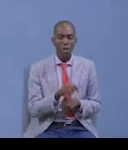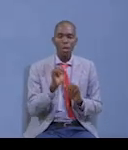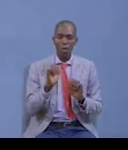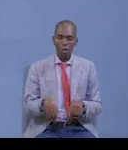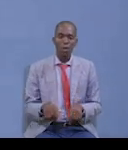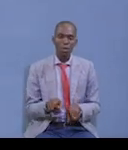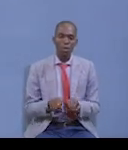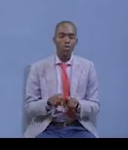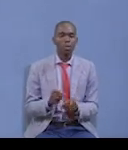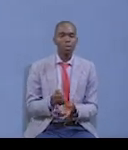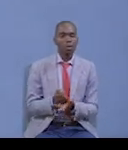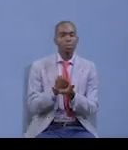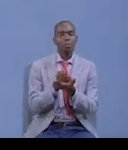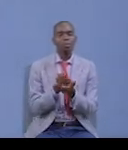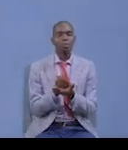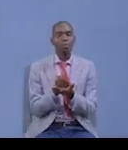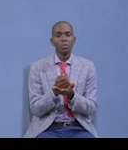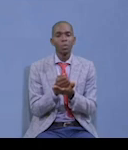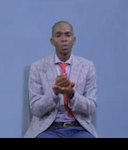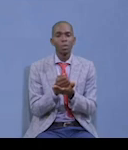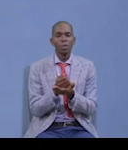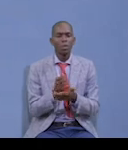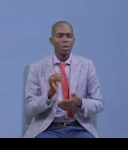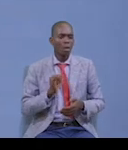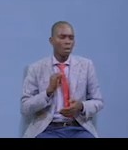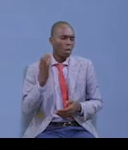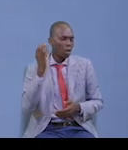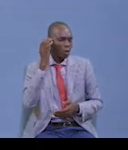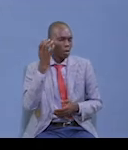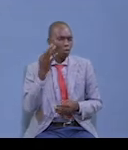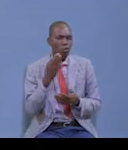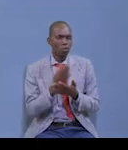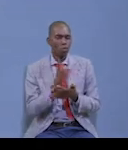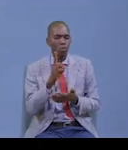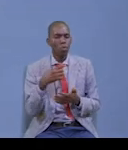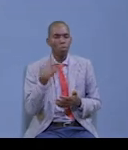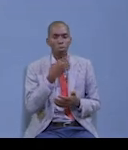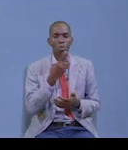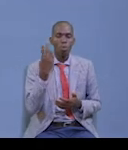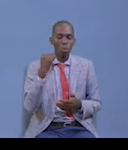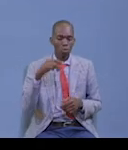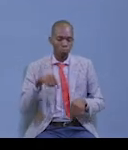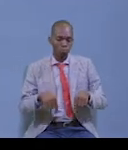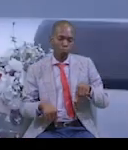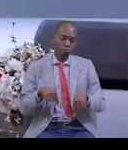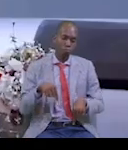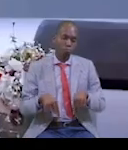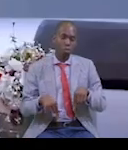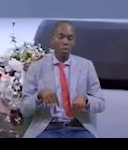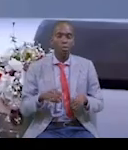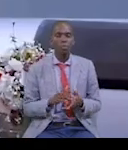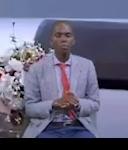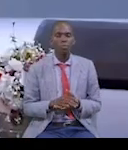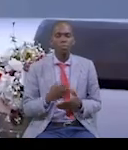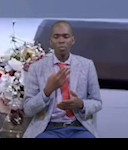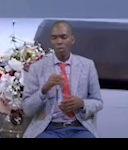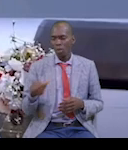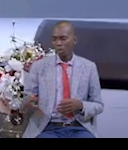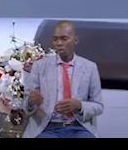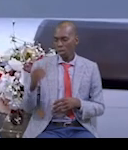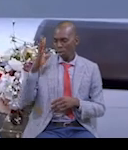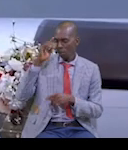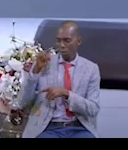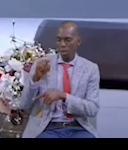mi paadalu sahayam cheyagalugutayi I heard of somebody who was lame ఎవరో అవిటి వారు ఉన్నారట అండ్ ఆఫ్ ద మ్యాన్